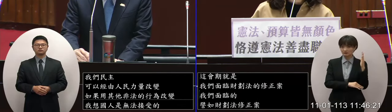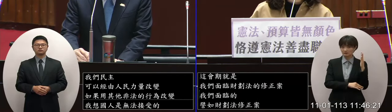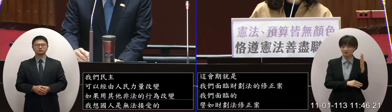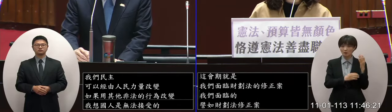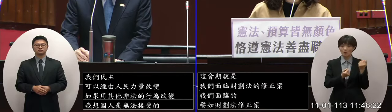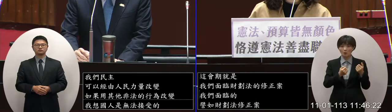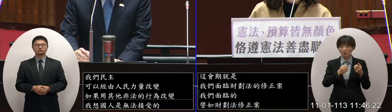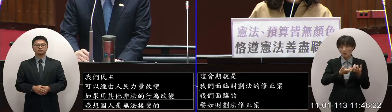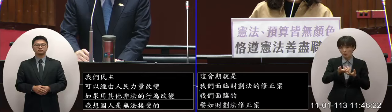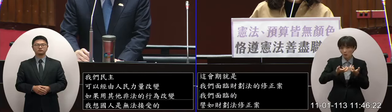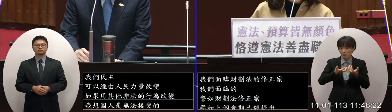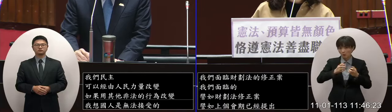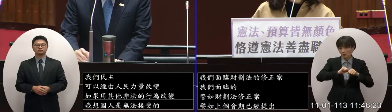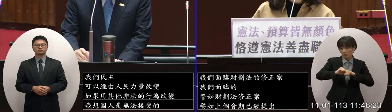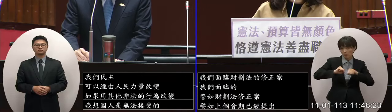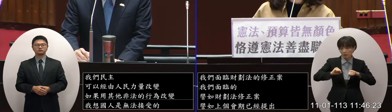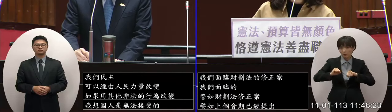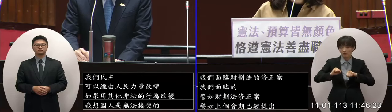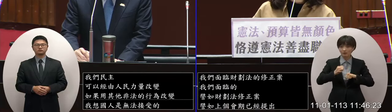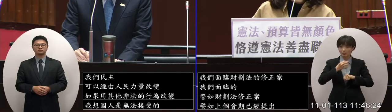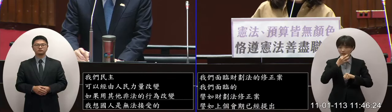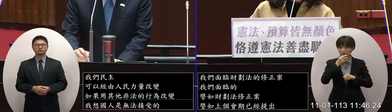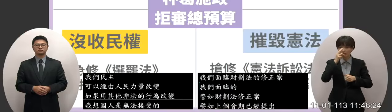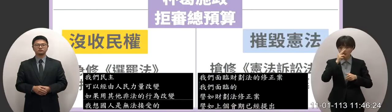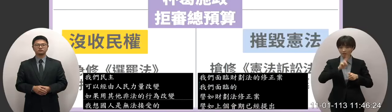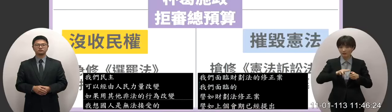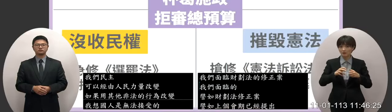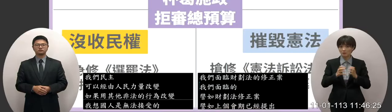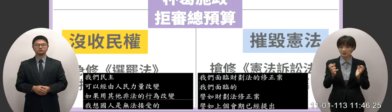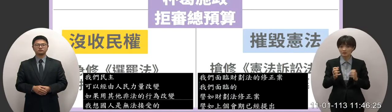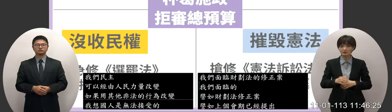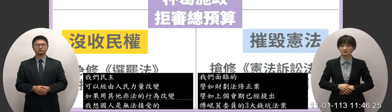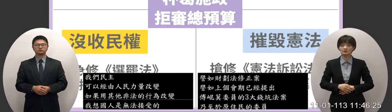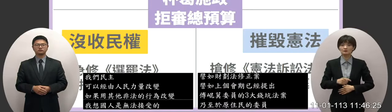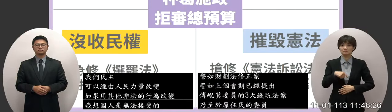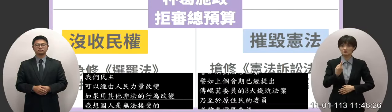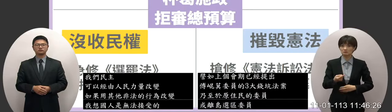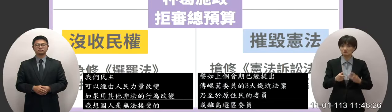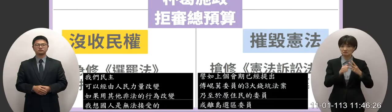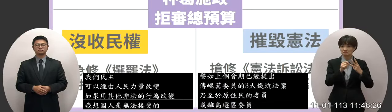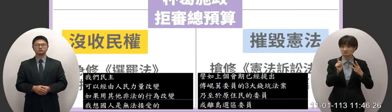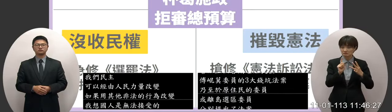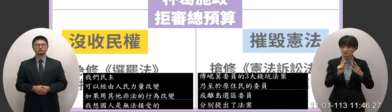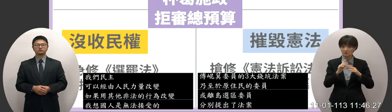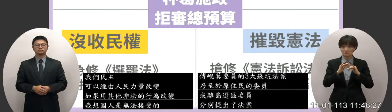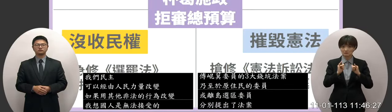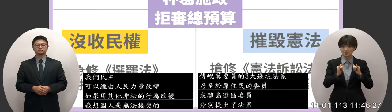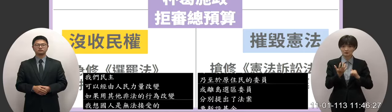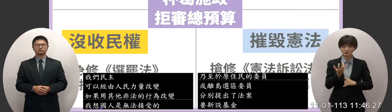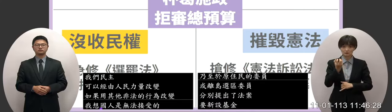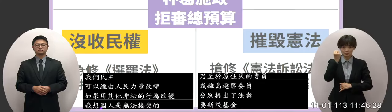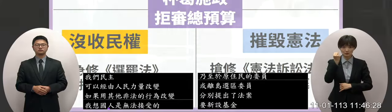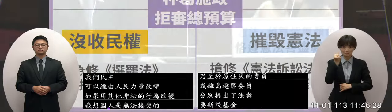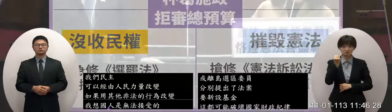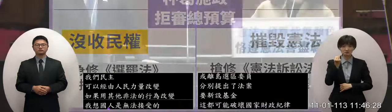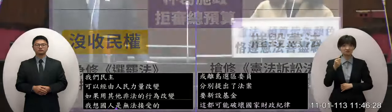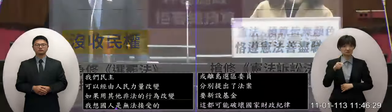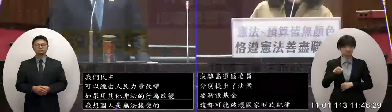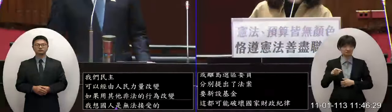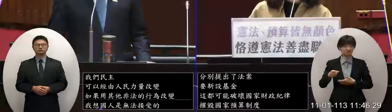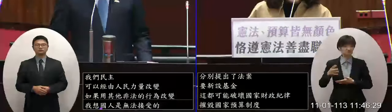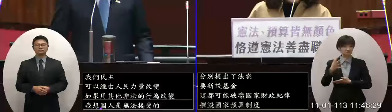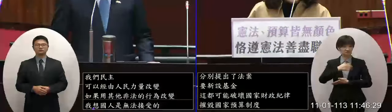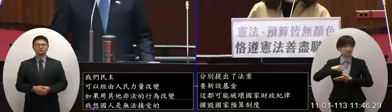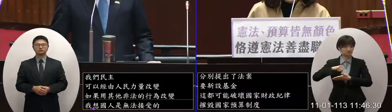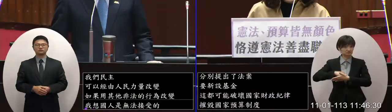这是抢钱。第三把利刃就是要没收民权，恶修选罢法，增